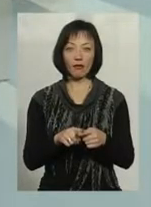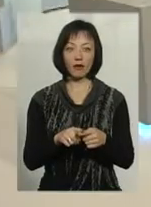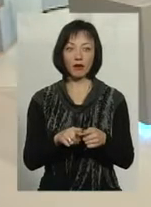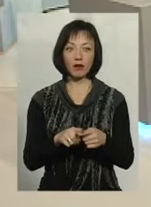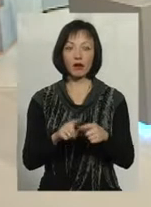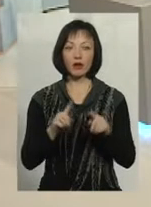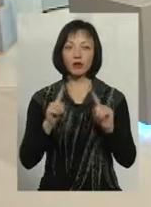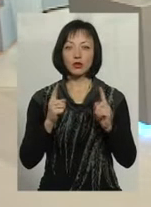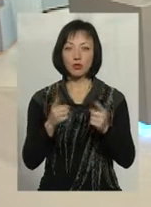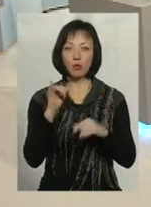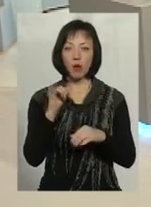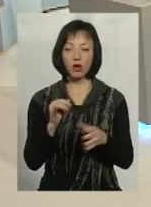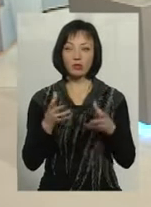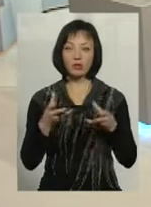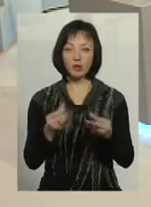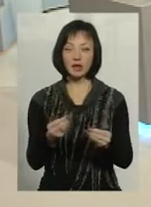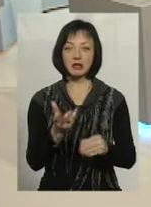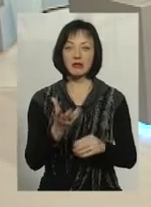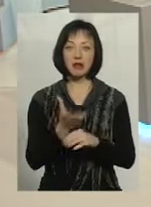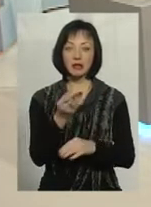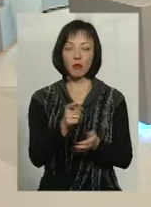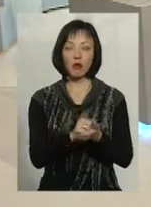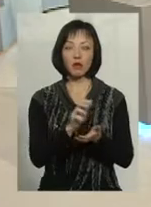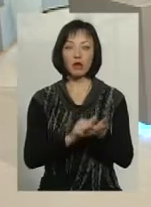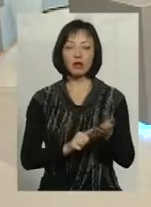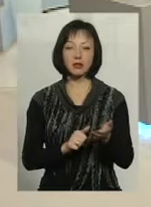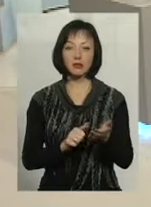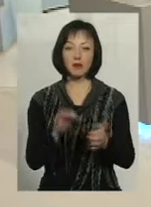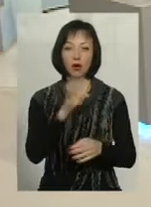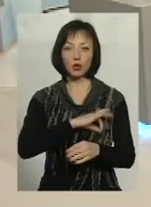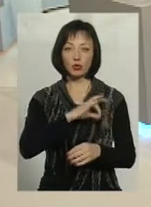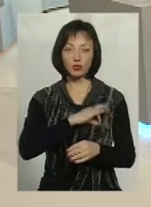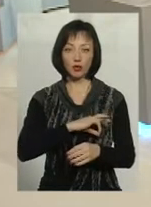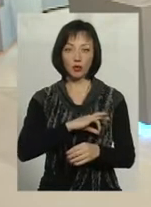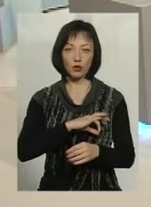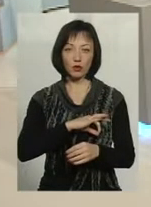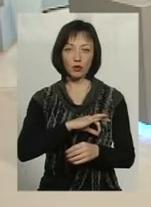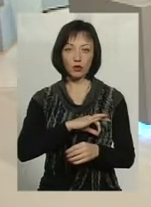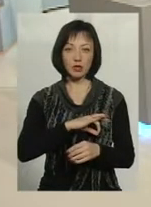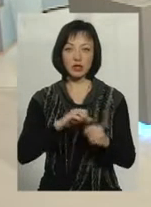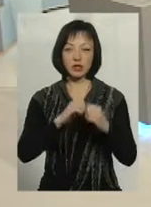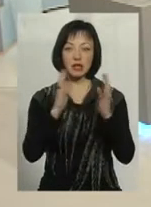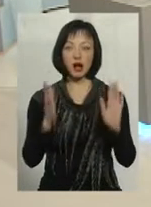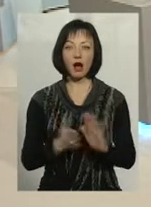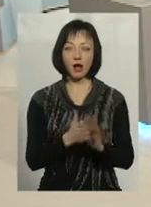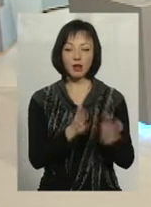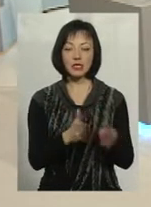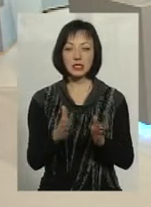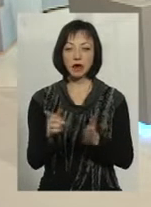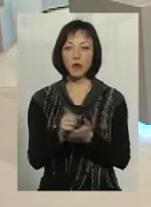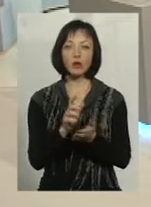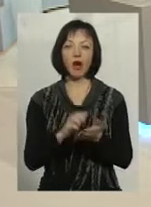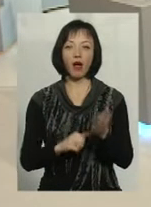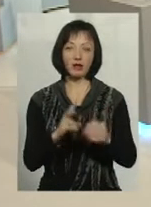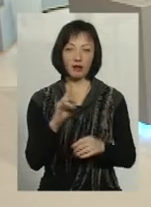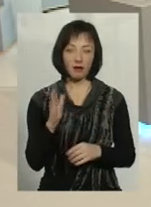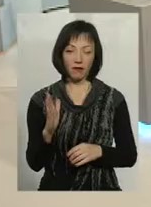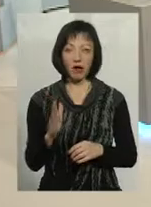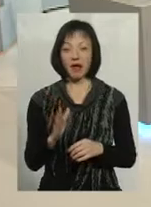набагато менше. Я думаю, що велика кількість підприємців, особливо, яка працює на ринку, просто буде здавати свої так називаємо документи